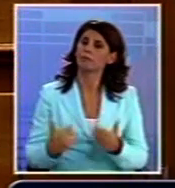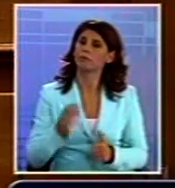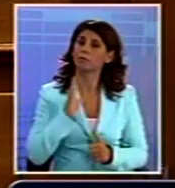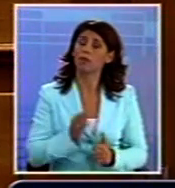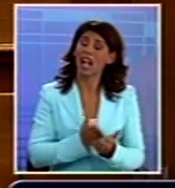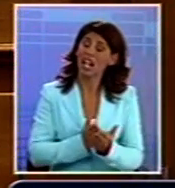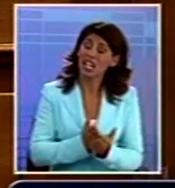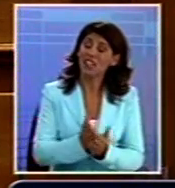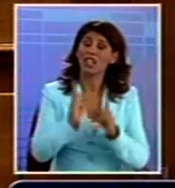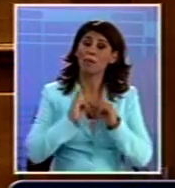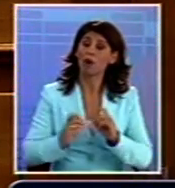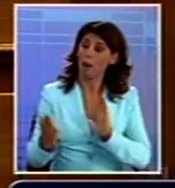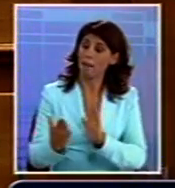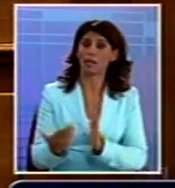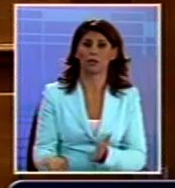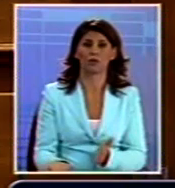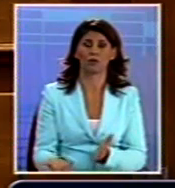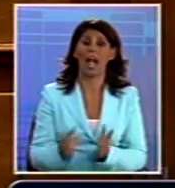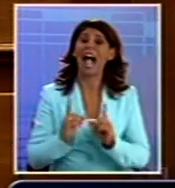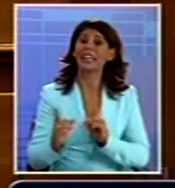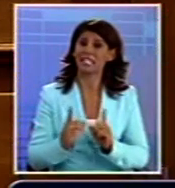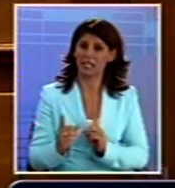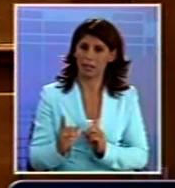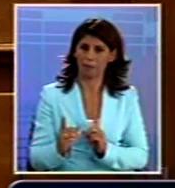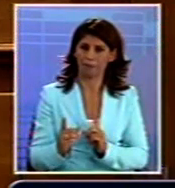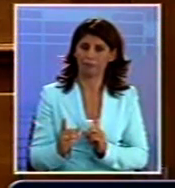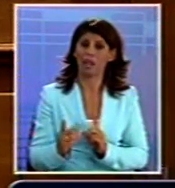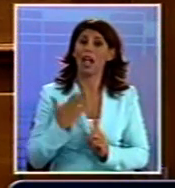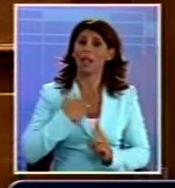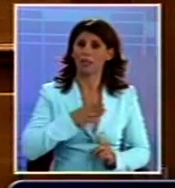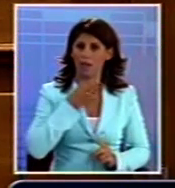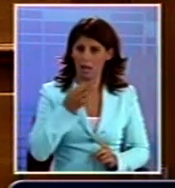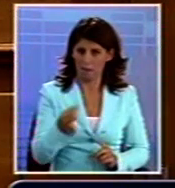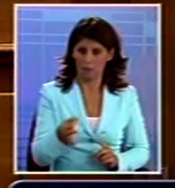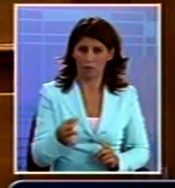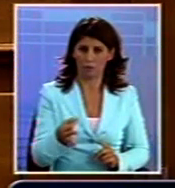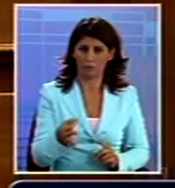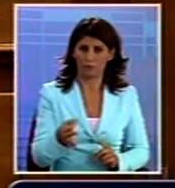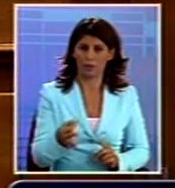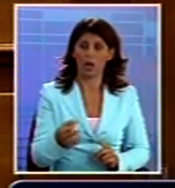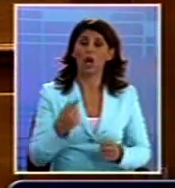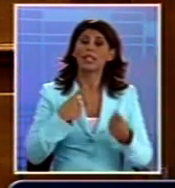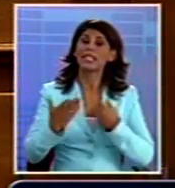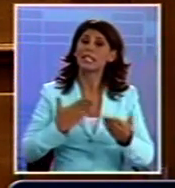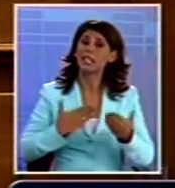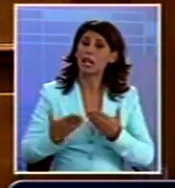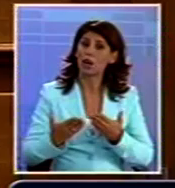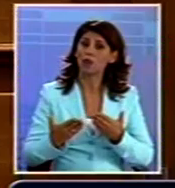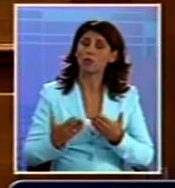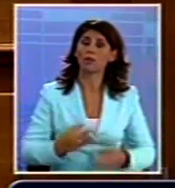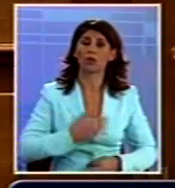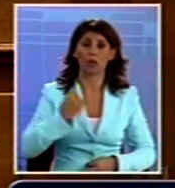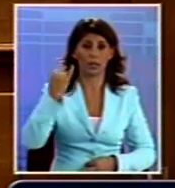ηθική υποχρέωση απέναντί τους. Αντίστοιχα, θα ήθελα να πω ότι σε συνεννόηση και με